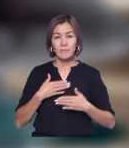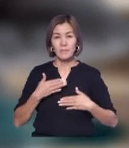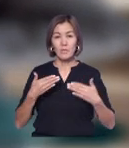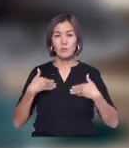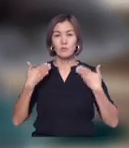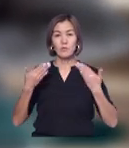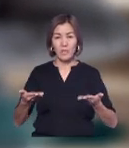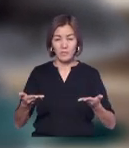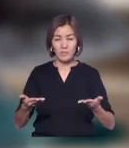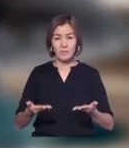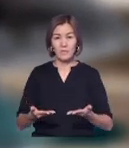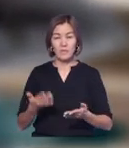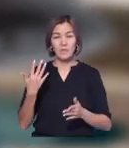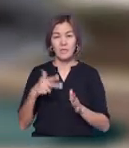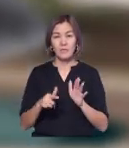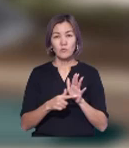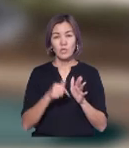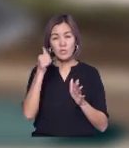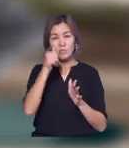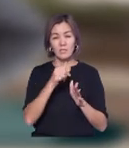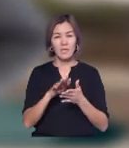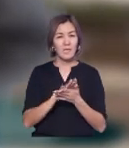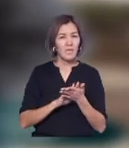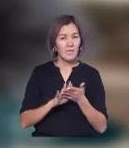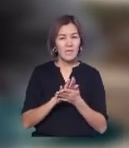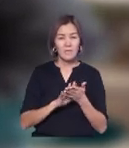ұсынады. Осы 57 жылдың ішінде ешбір